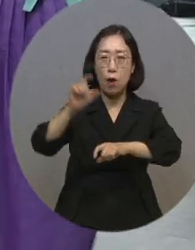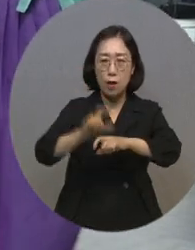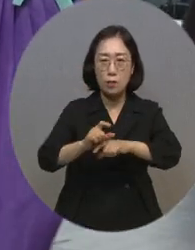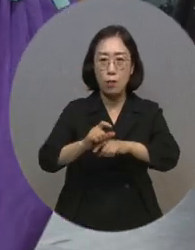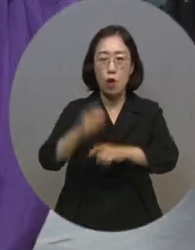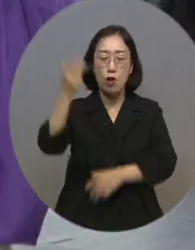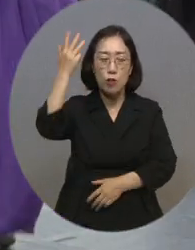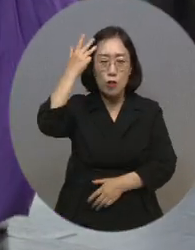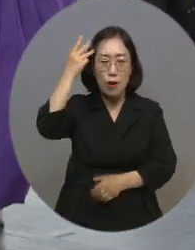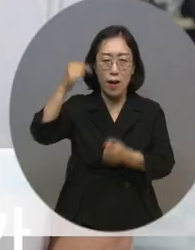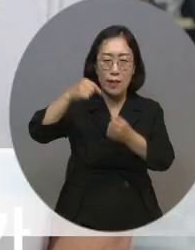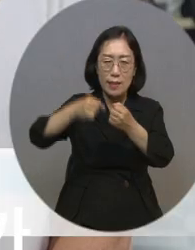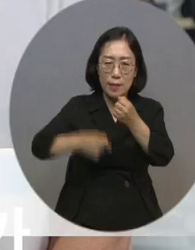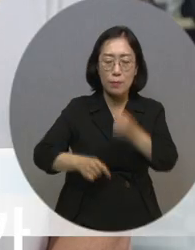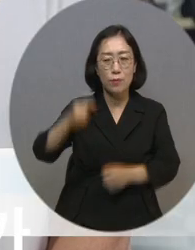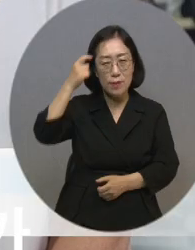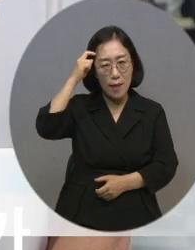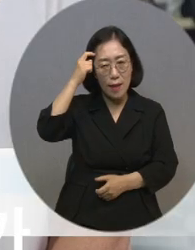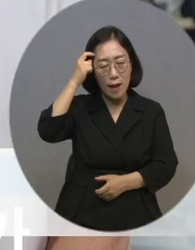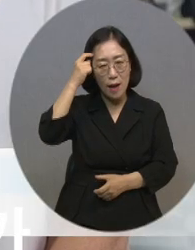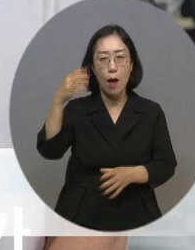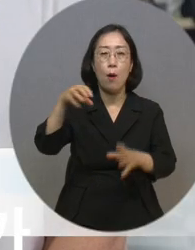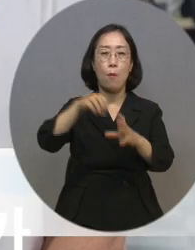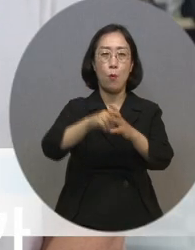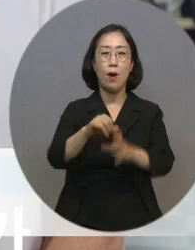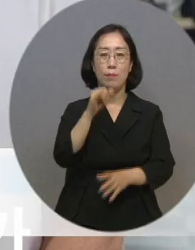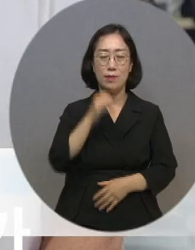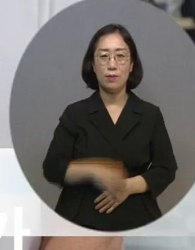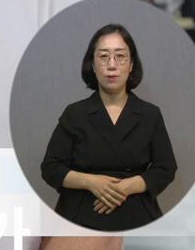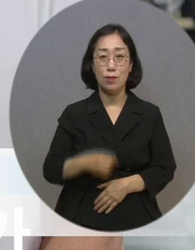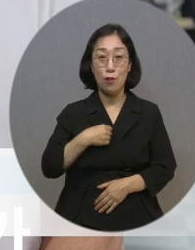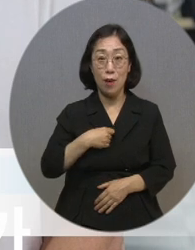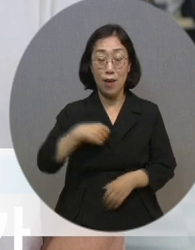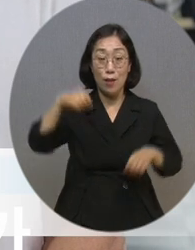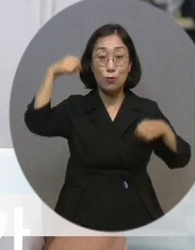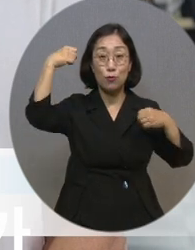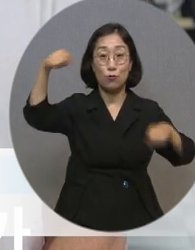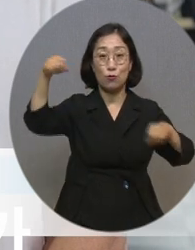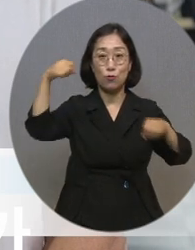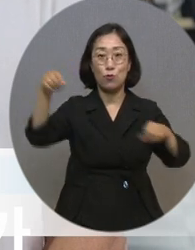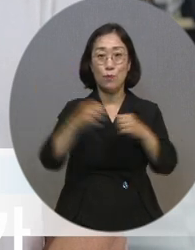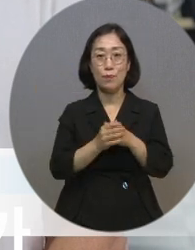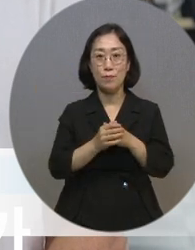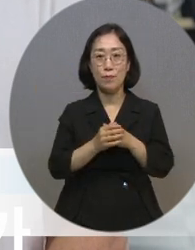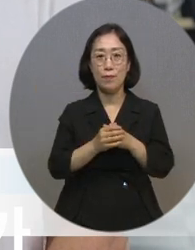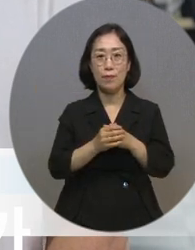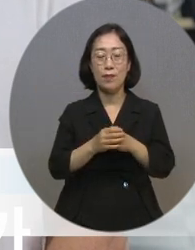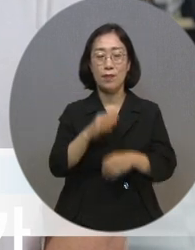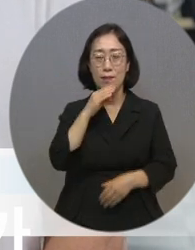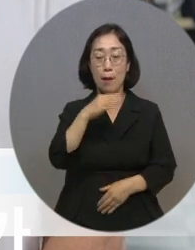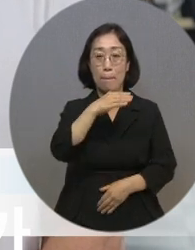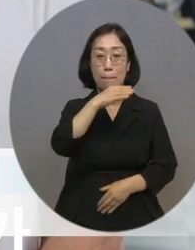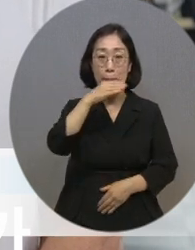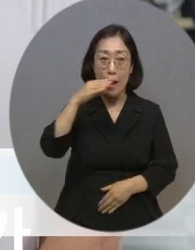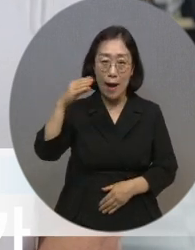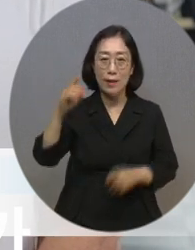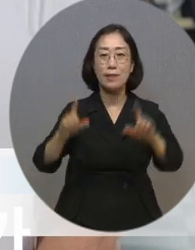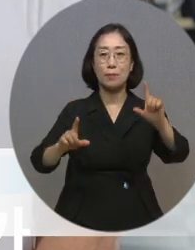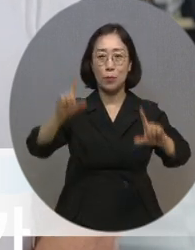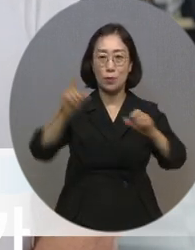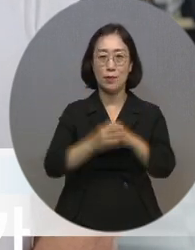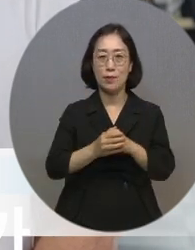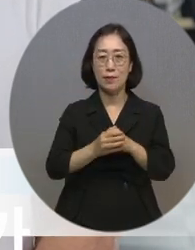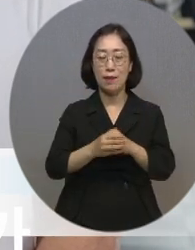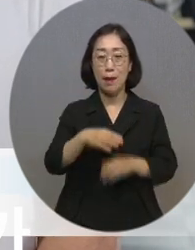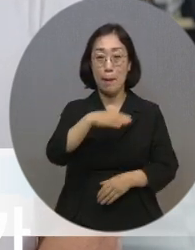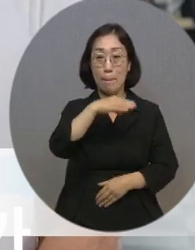깊이를 내포하고 있습니다. 저의 춤은 굉장히 정중동이 분명하고요.